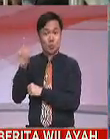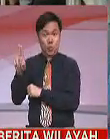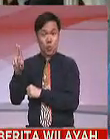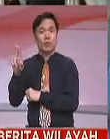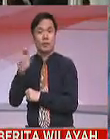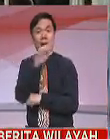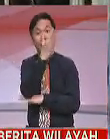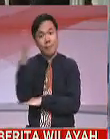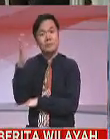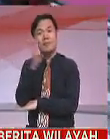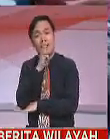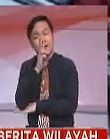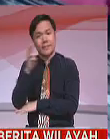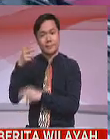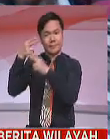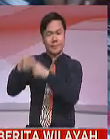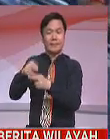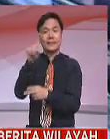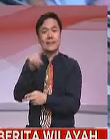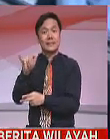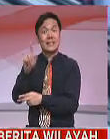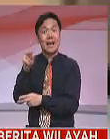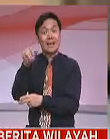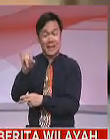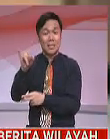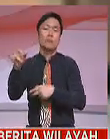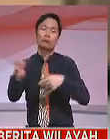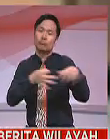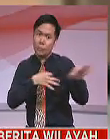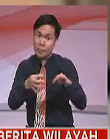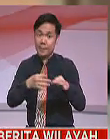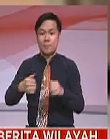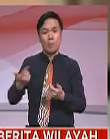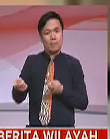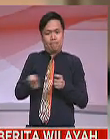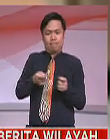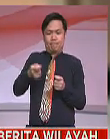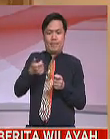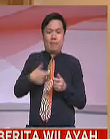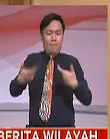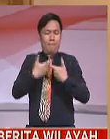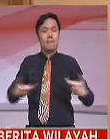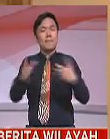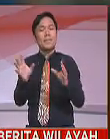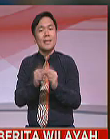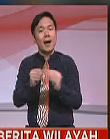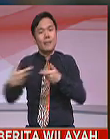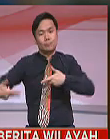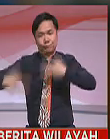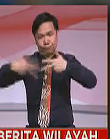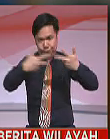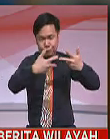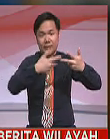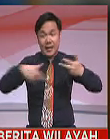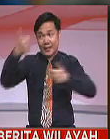Alam Sekitar dan Air, Datuk Seri Dr. Zaini Ujang bertindak sebagai moderator pada sesi yang turut menampilkan